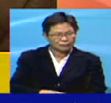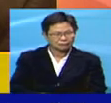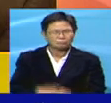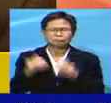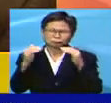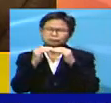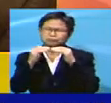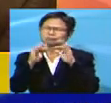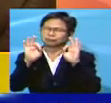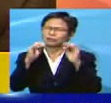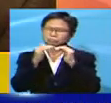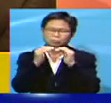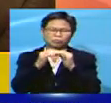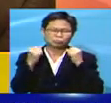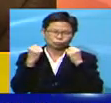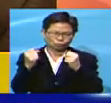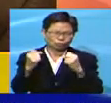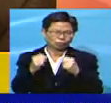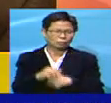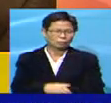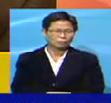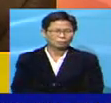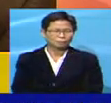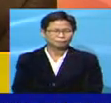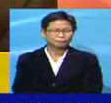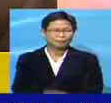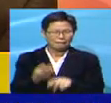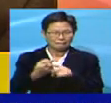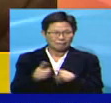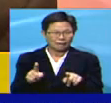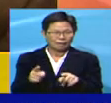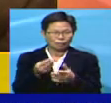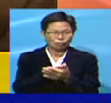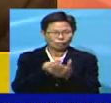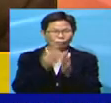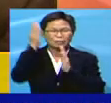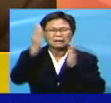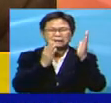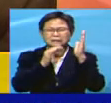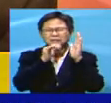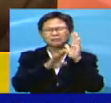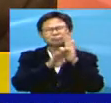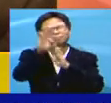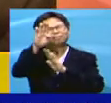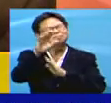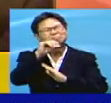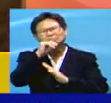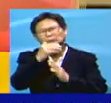stabilized and pretty strong. But yet, ringgit has not performed well.